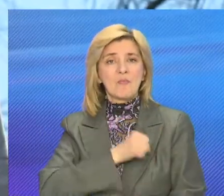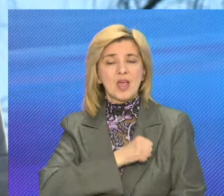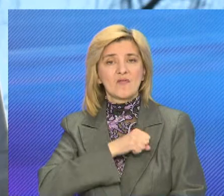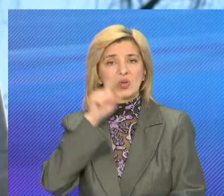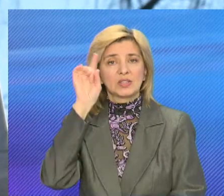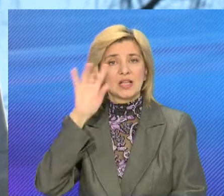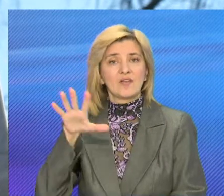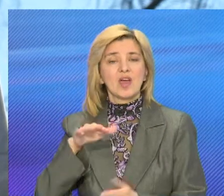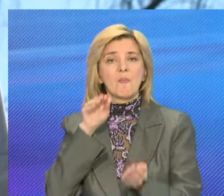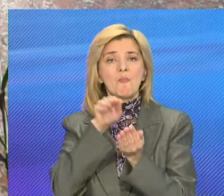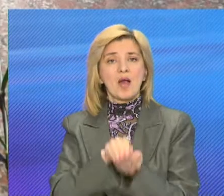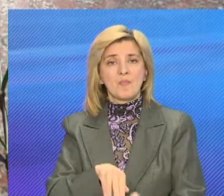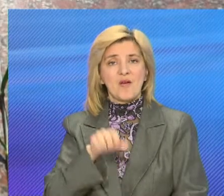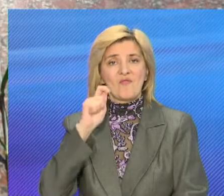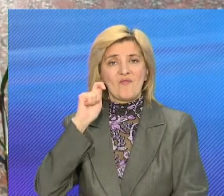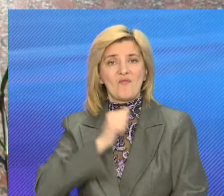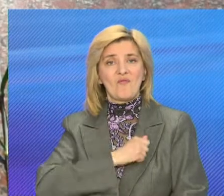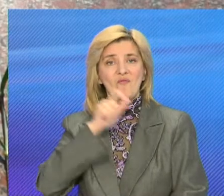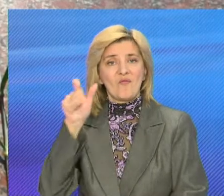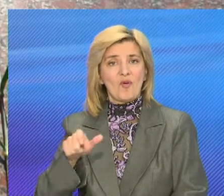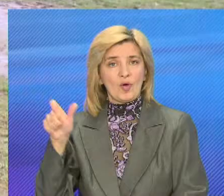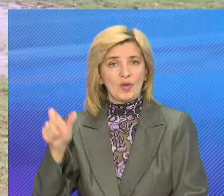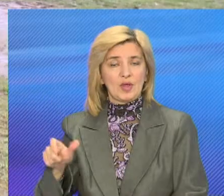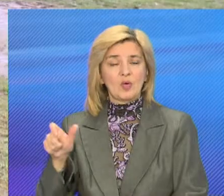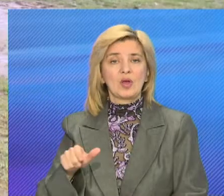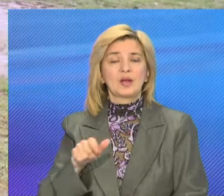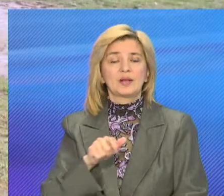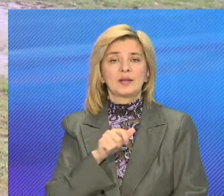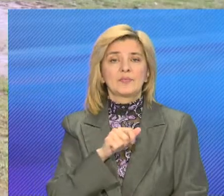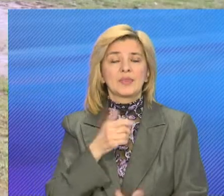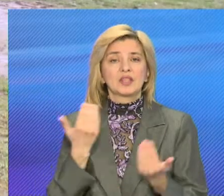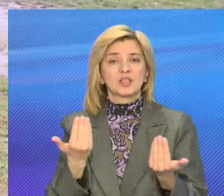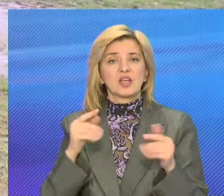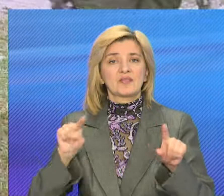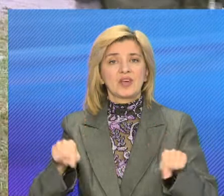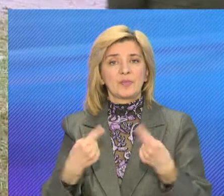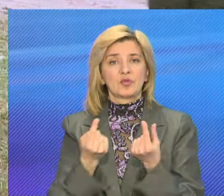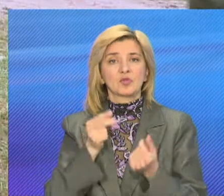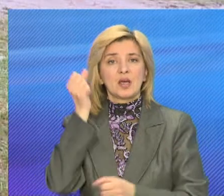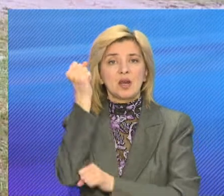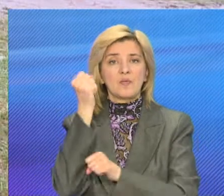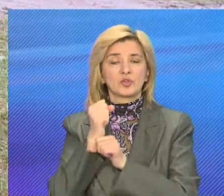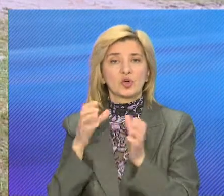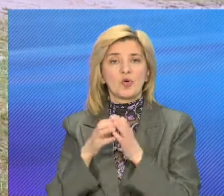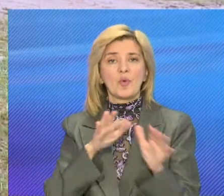і партызан часоў Вялікай Айчыннай вайны. На дадзены момант у Прынёмані фарміруюцца рабочыя групы па падрыхтоўцы і